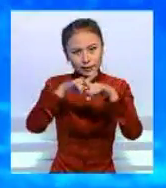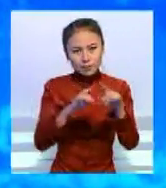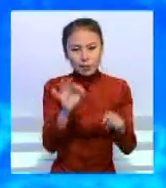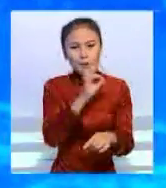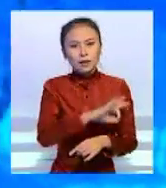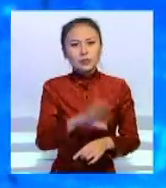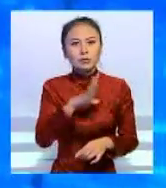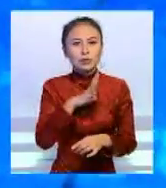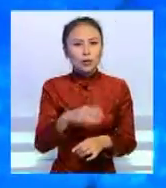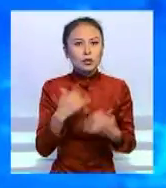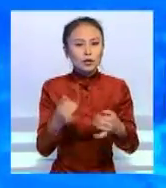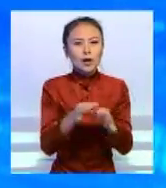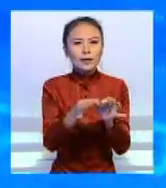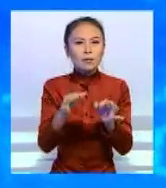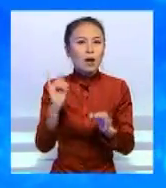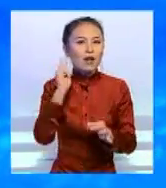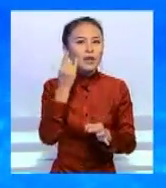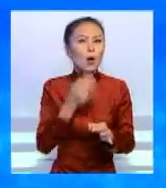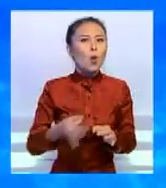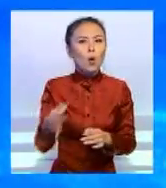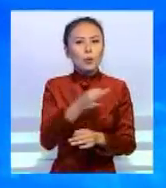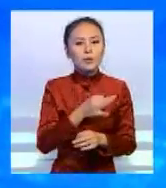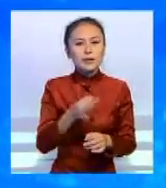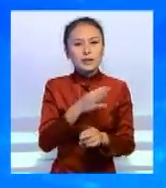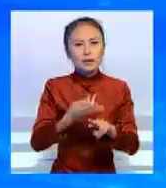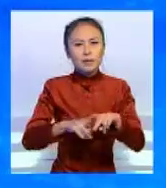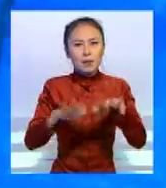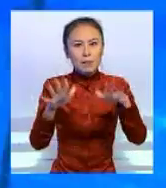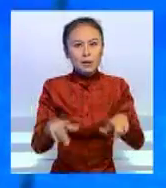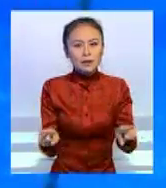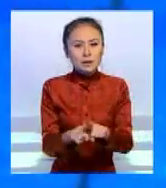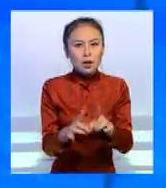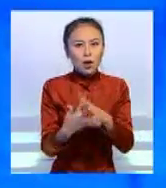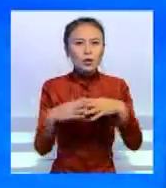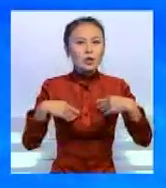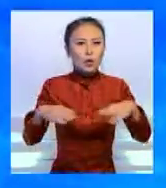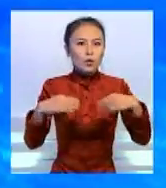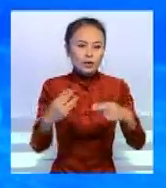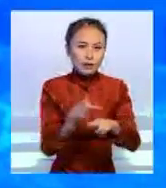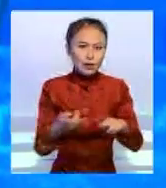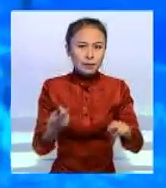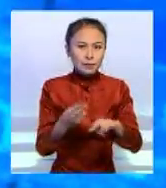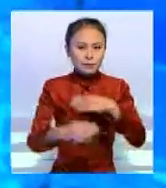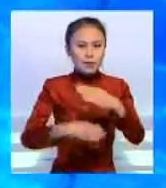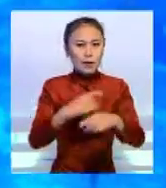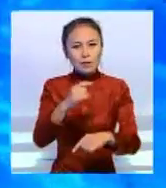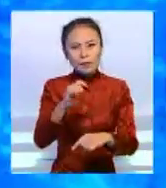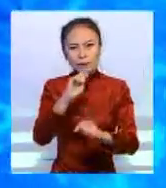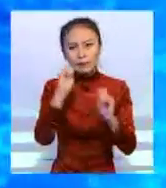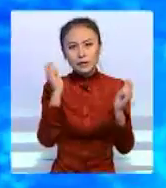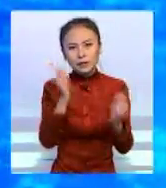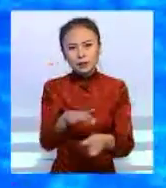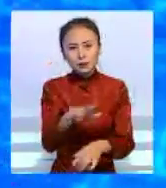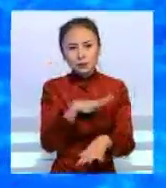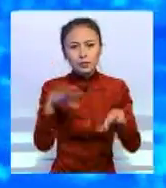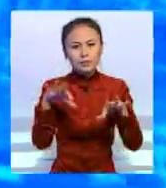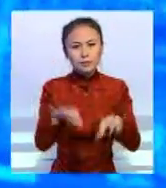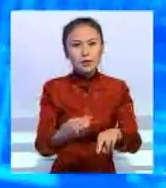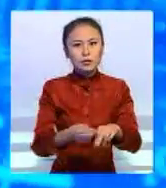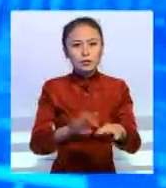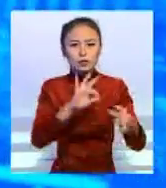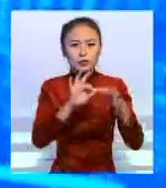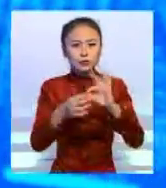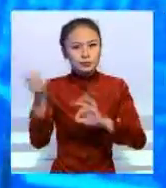да пайдасы тиді. Айталық, Павлодар облысы Ертіс ауданының шаруаларына ауылшаруашылығы кооперативінің комбайндары көмекке келіпті.